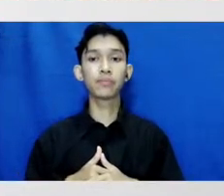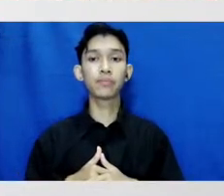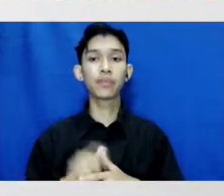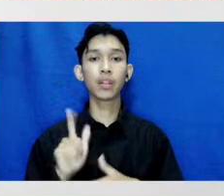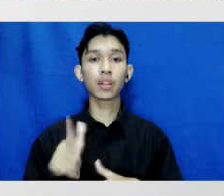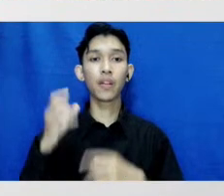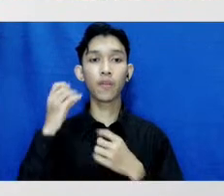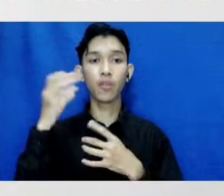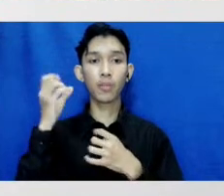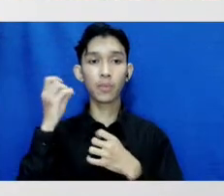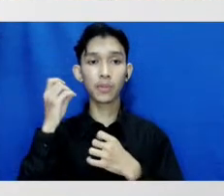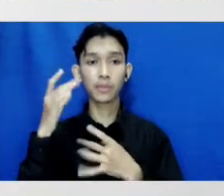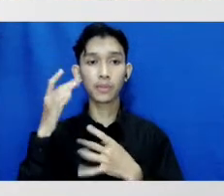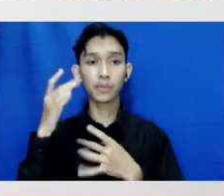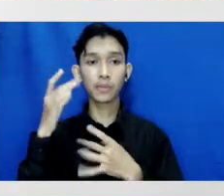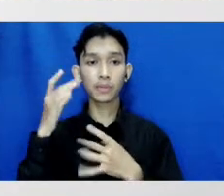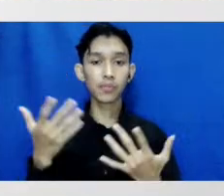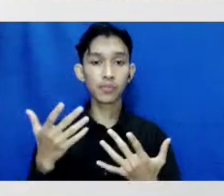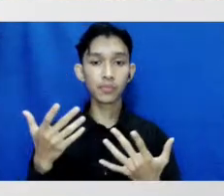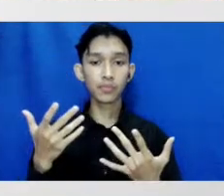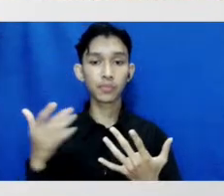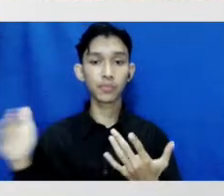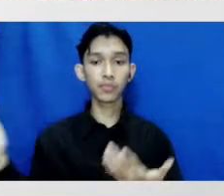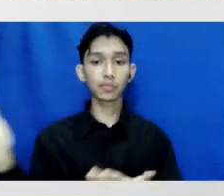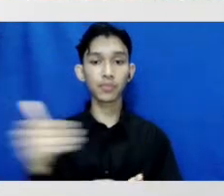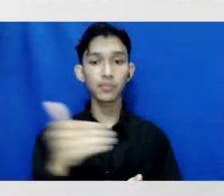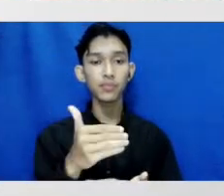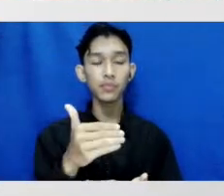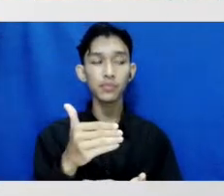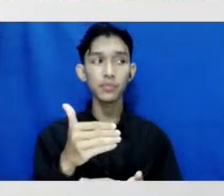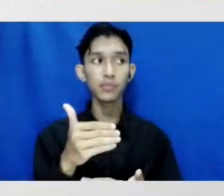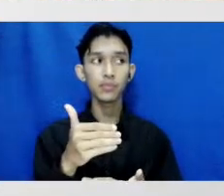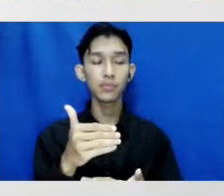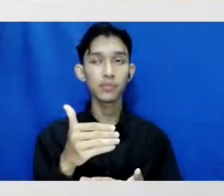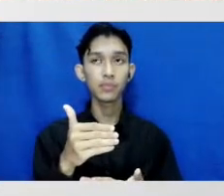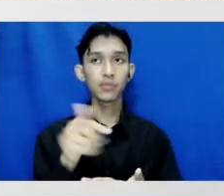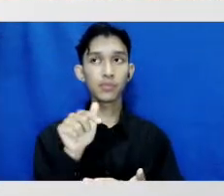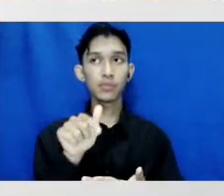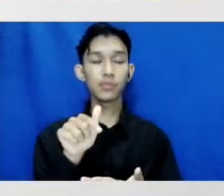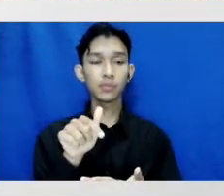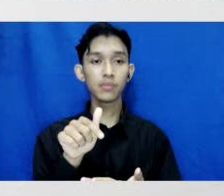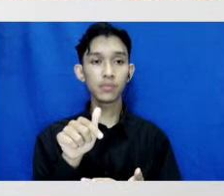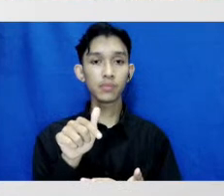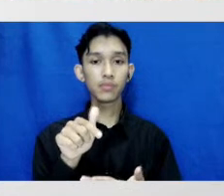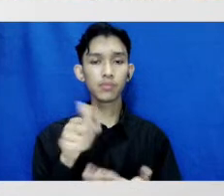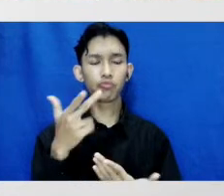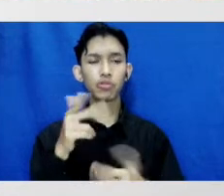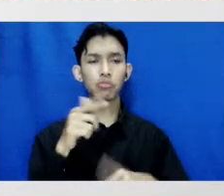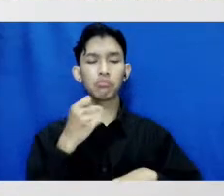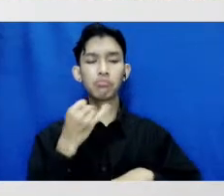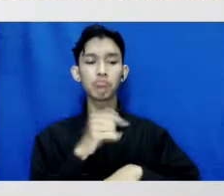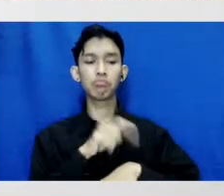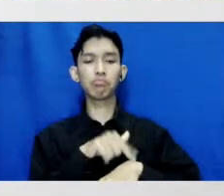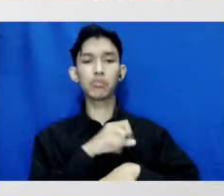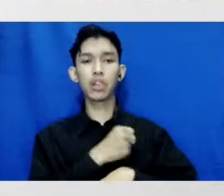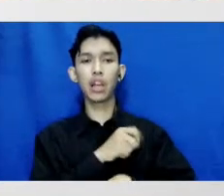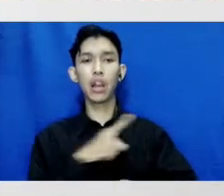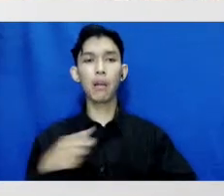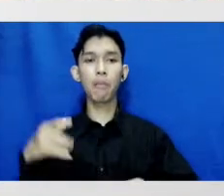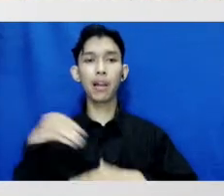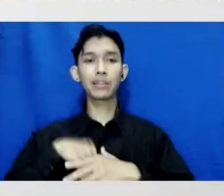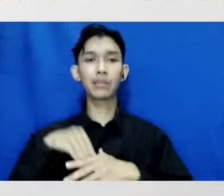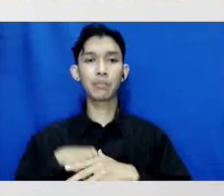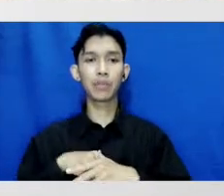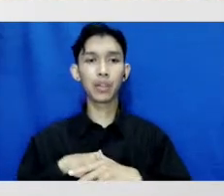terinformasikan juga bagaimana datanya, retention datanya tersebut dalam periode berapa lama akan disimpan,